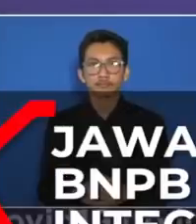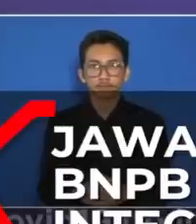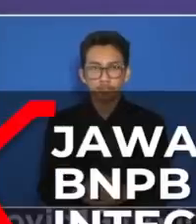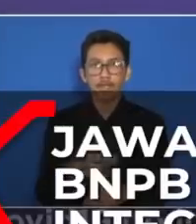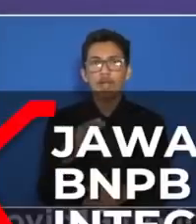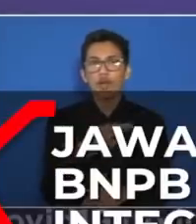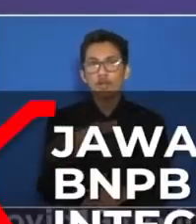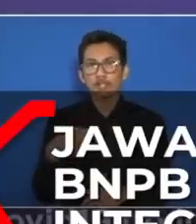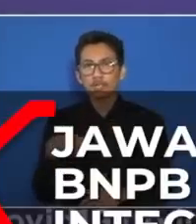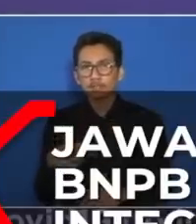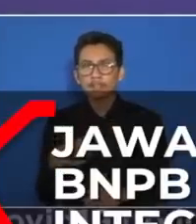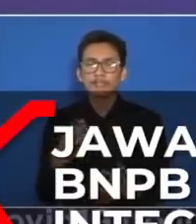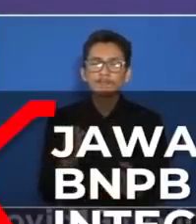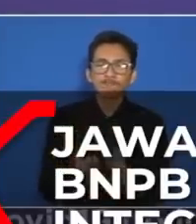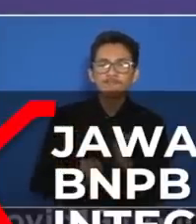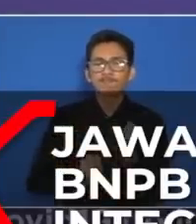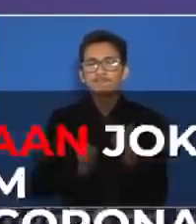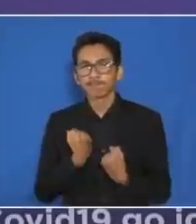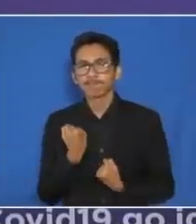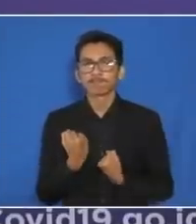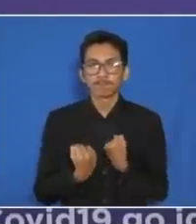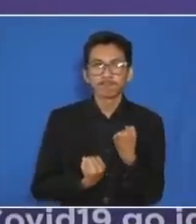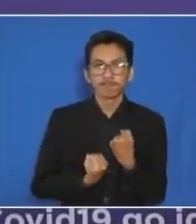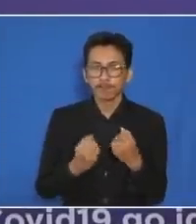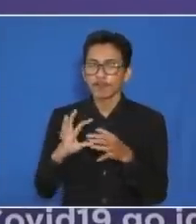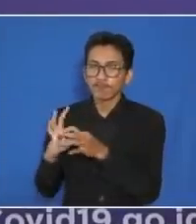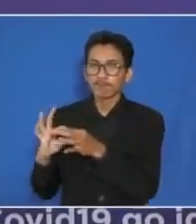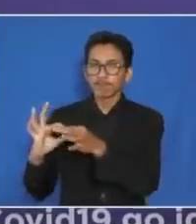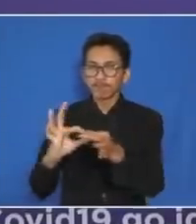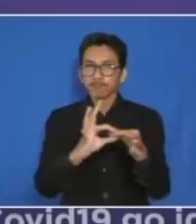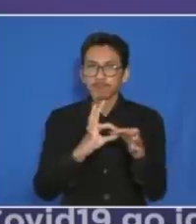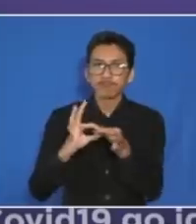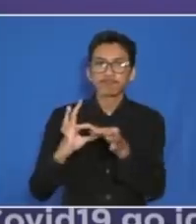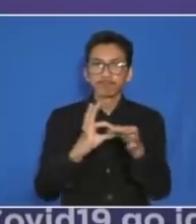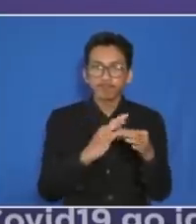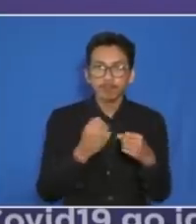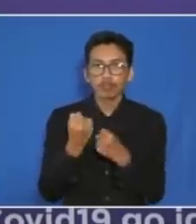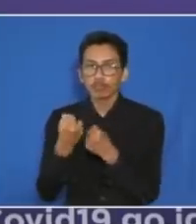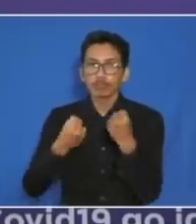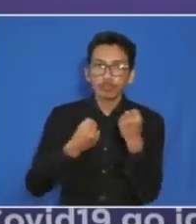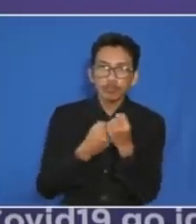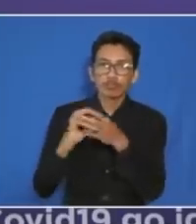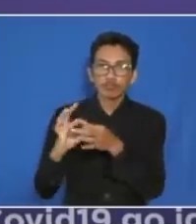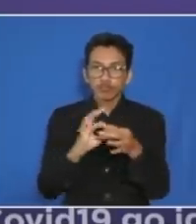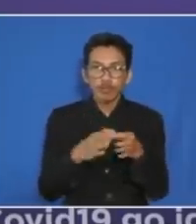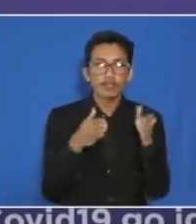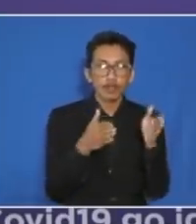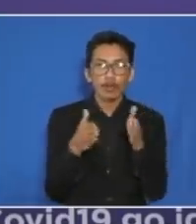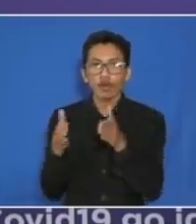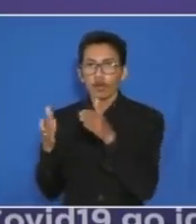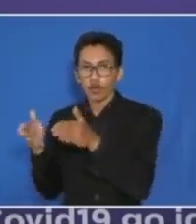selesaikan pandemi ini tak lepas dari kerjasama dan kolaborasi lintas sektor